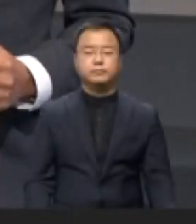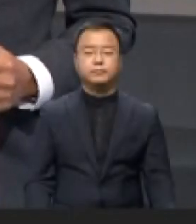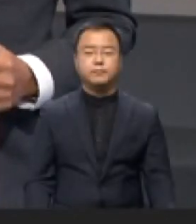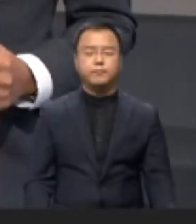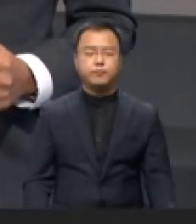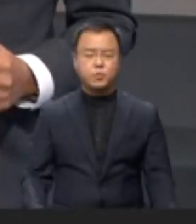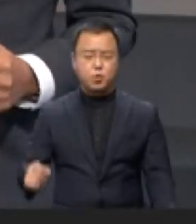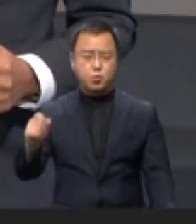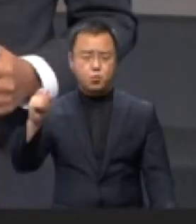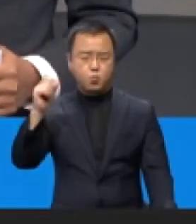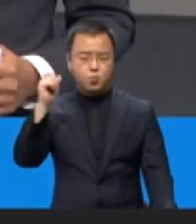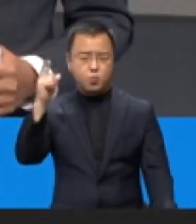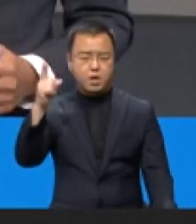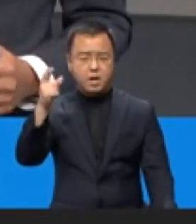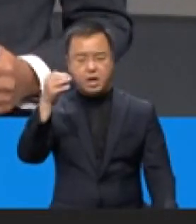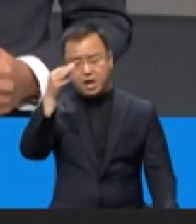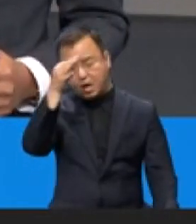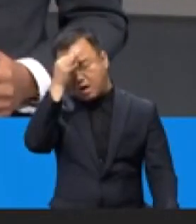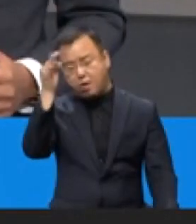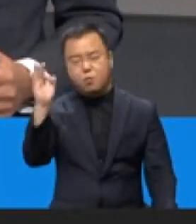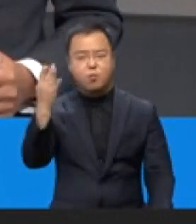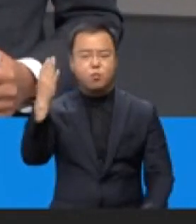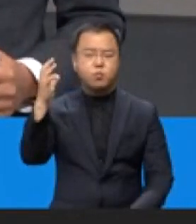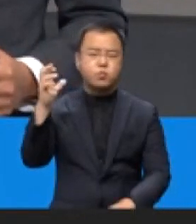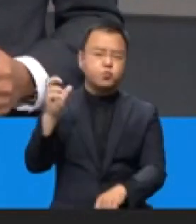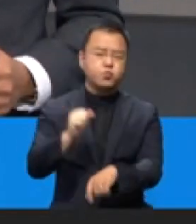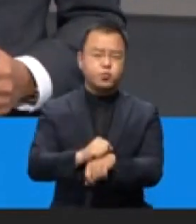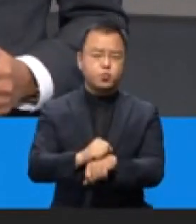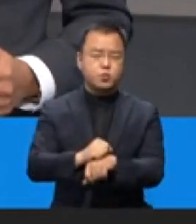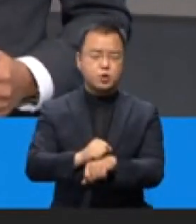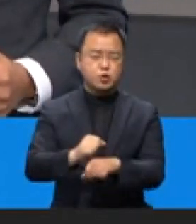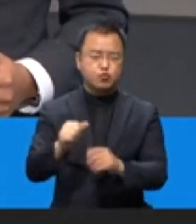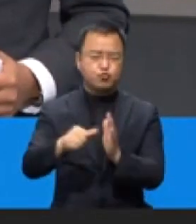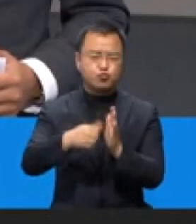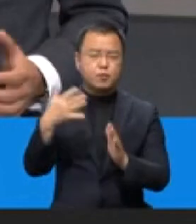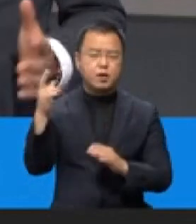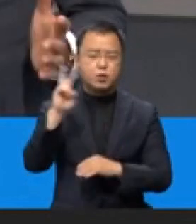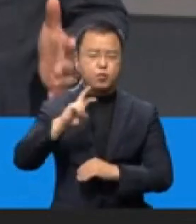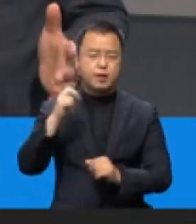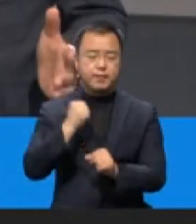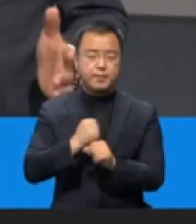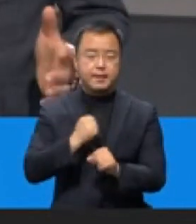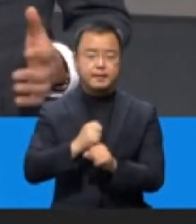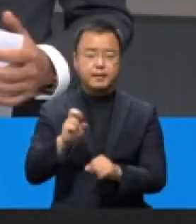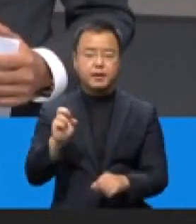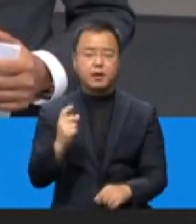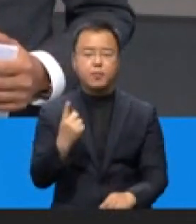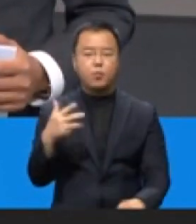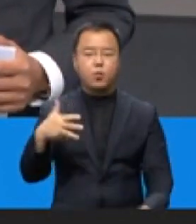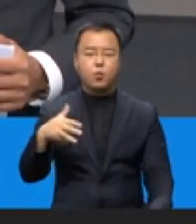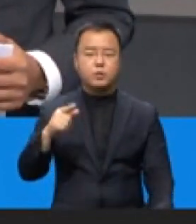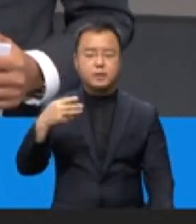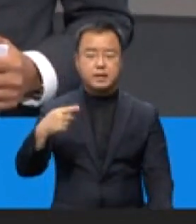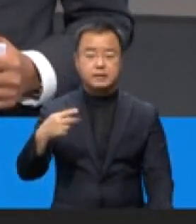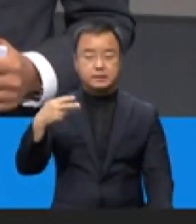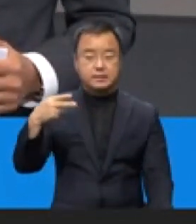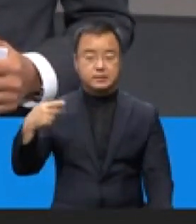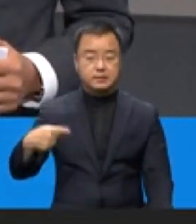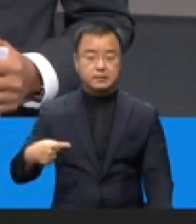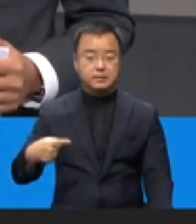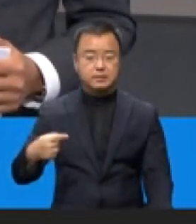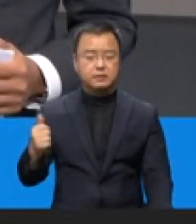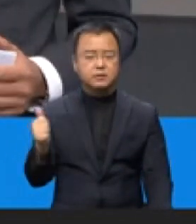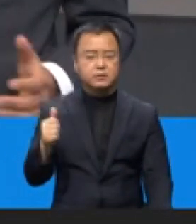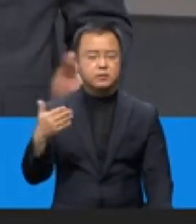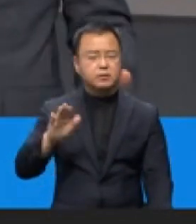천부적 재능으로 수많은 명곡들을 탄생시킨 모차르트. 하지만 그 천재성 때문에 오히려 많은 걸